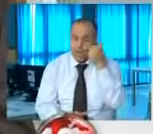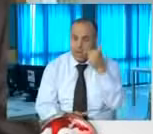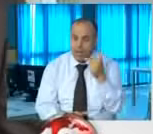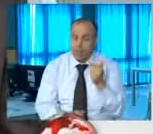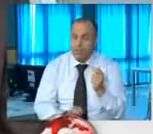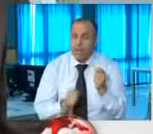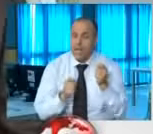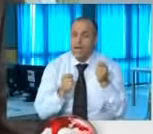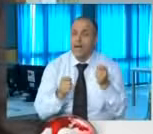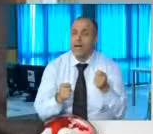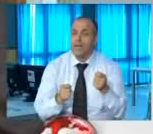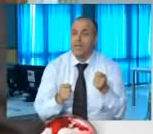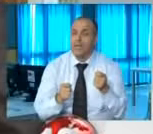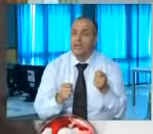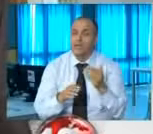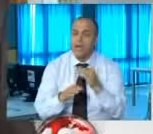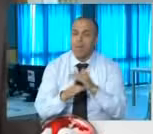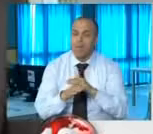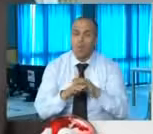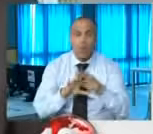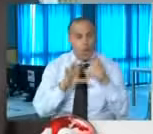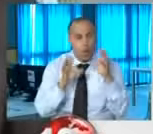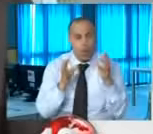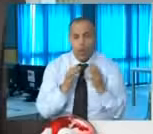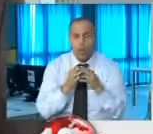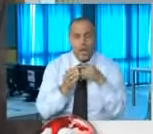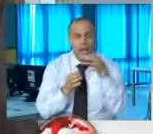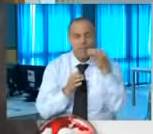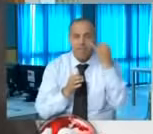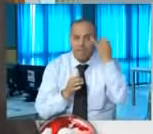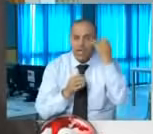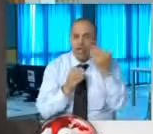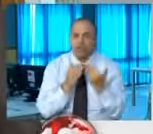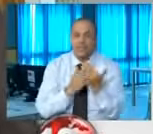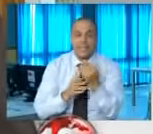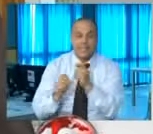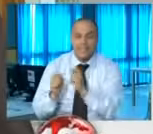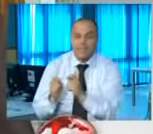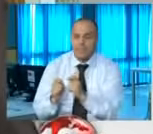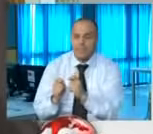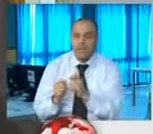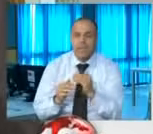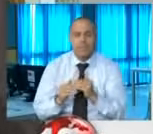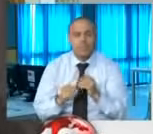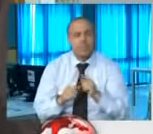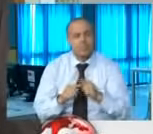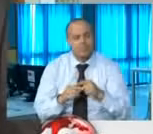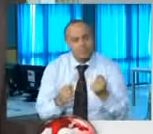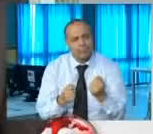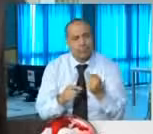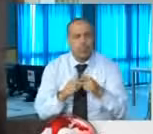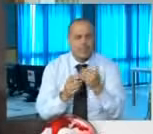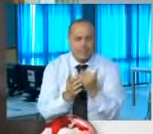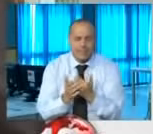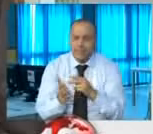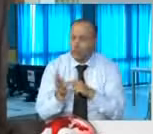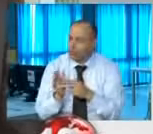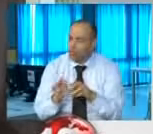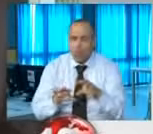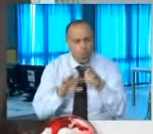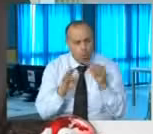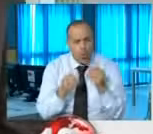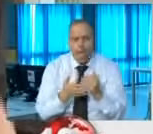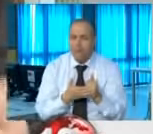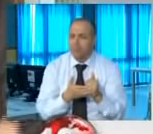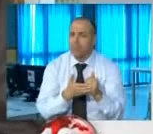نعطي يعني في هذا الاطار العام قراءه جديده سياسيه يعني تنموية اقتصادية تكنولوجية